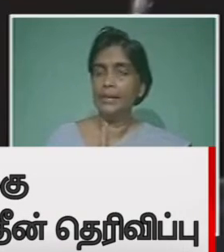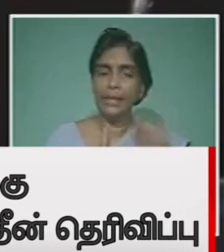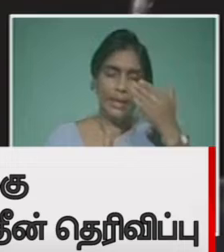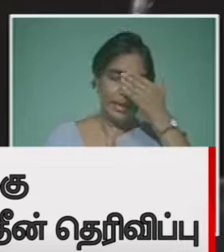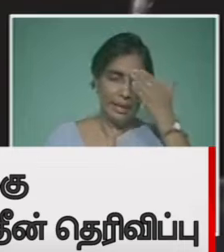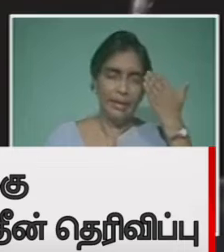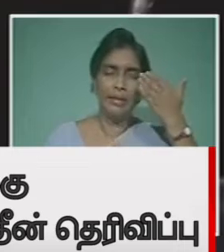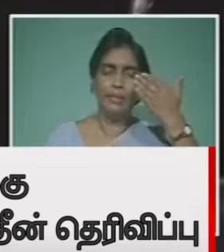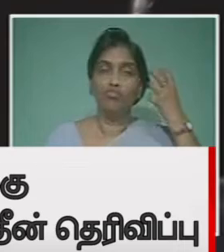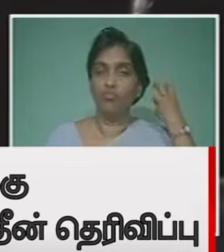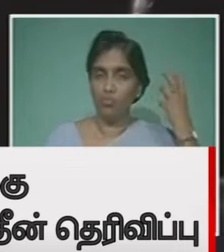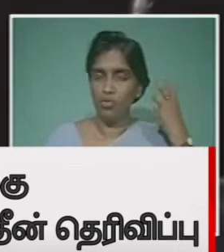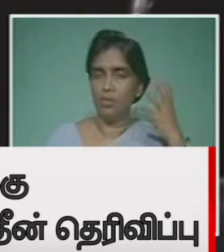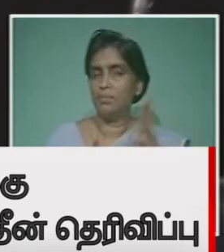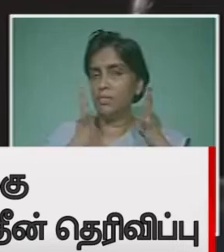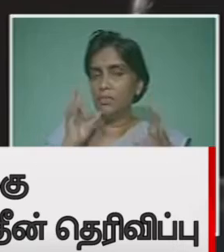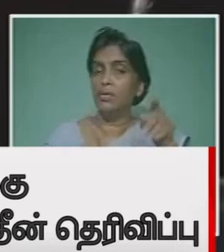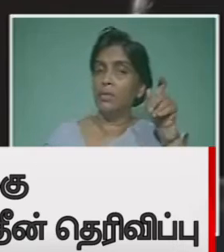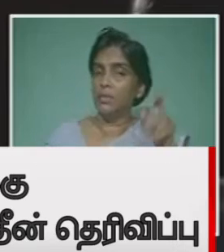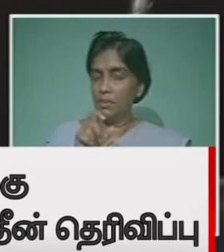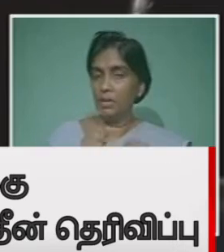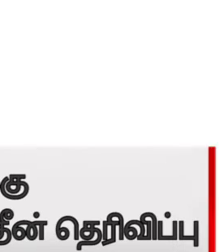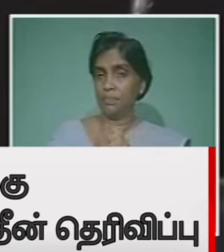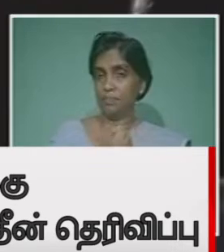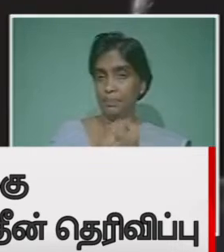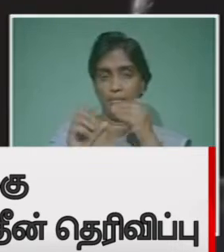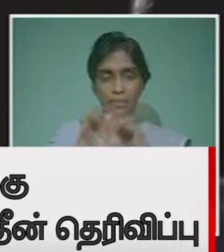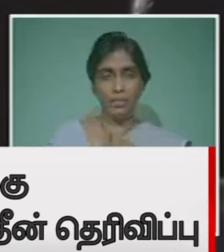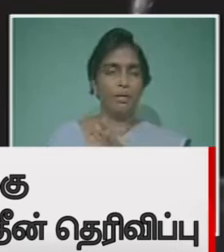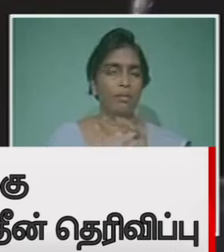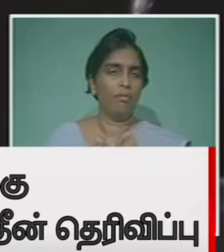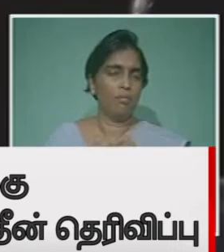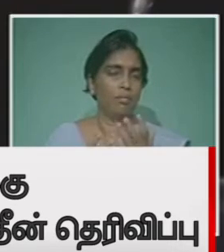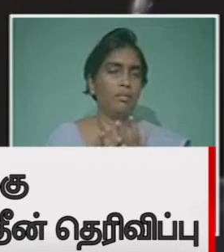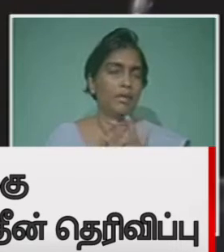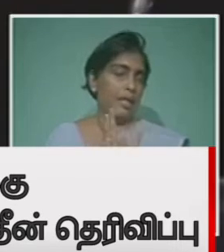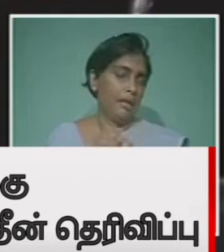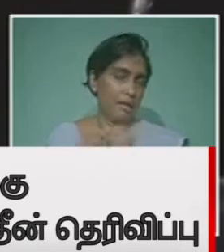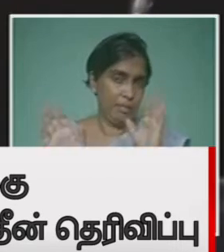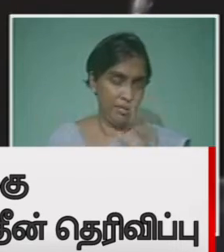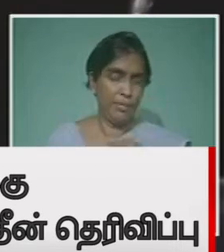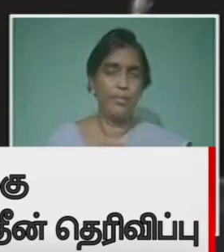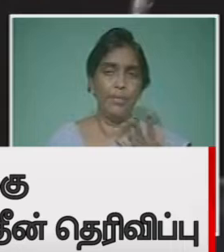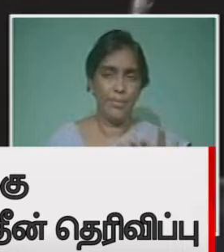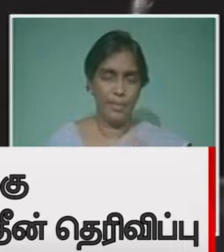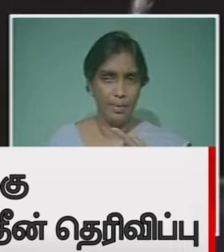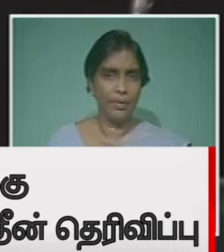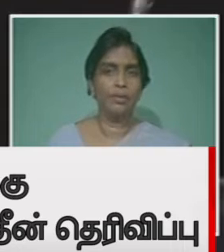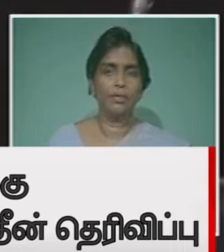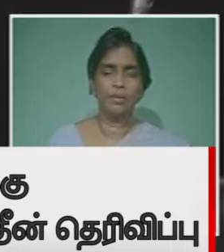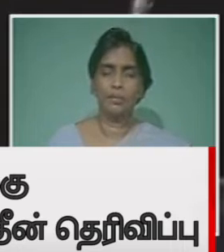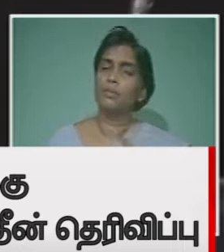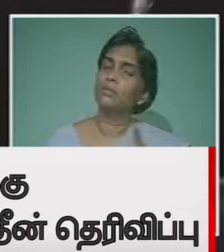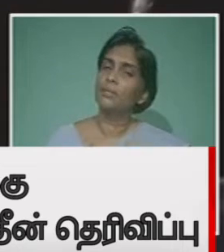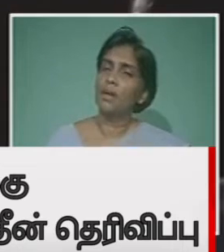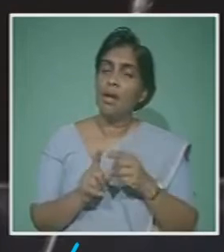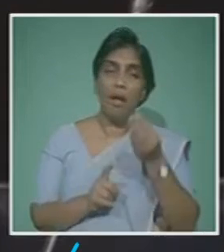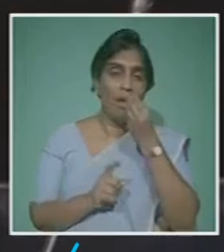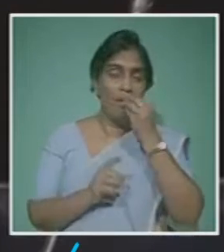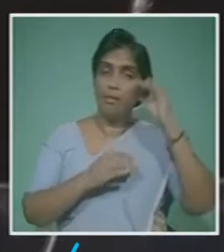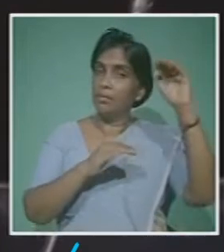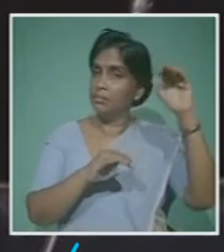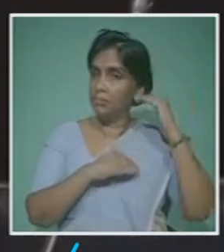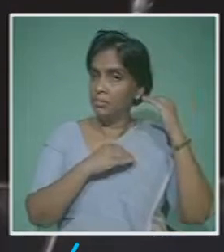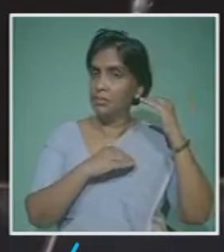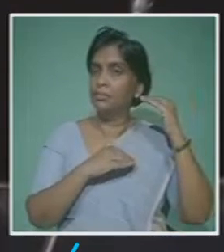அவசரமாக விடுதலை செய்யப்பட வேண்டும். அதே போல இன்று இருக்கின்ற விவசாயம் பஞ்சம், அதாவது இந்த அரிசியை இறக்குமதி செய்கிறோம், ஏனைய உற்பத்தி பொருட்களை